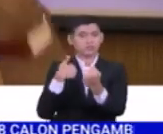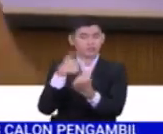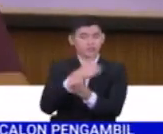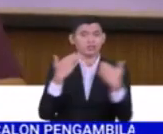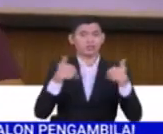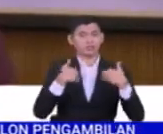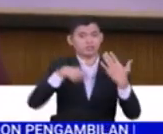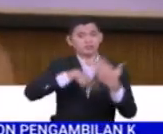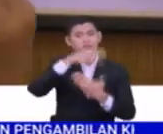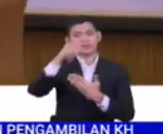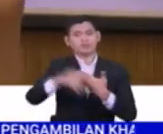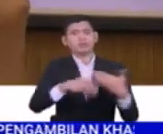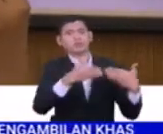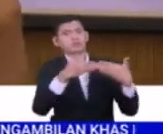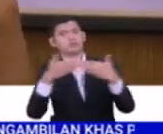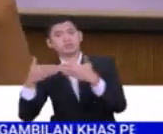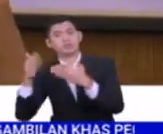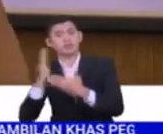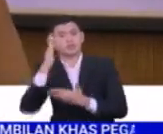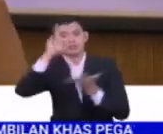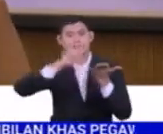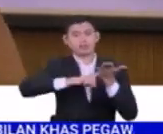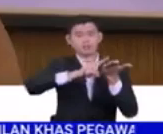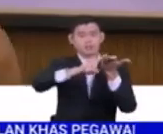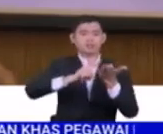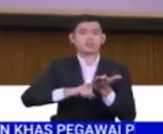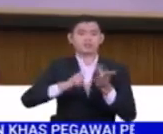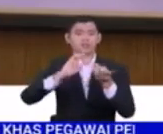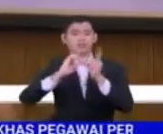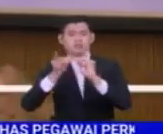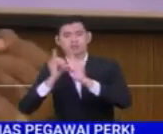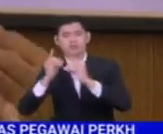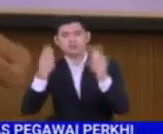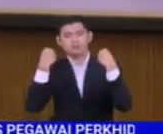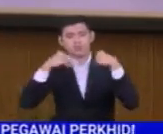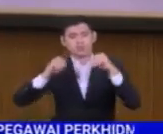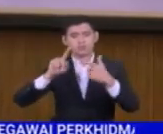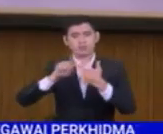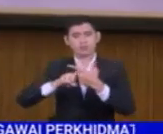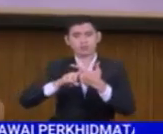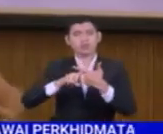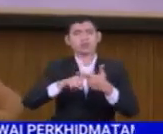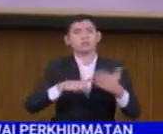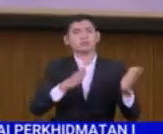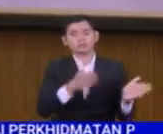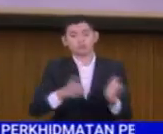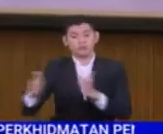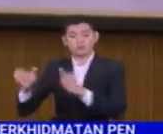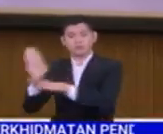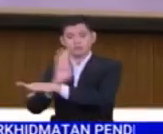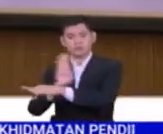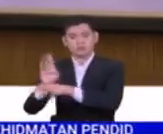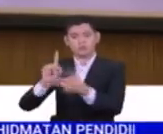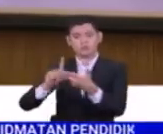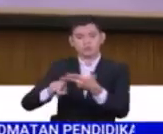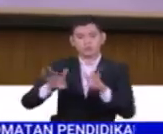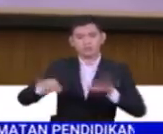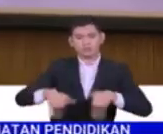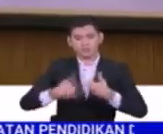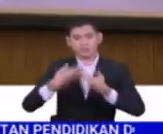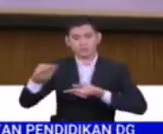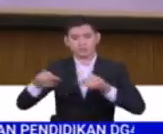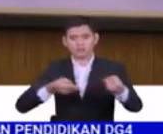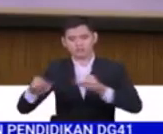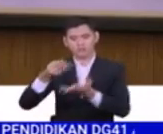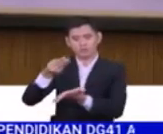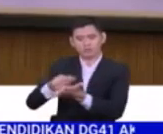program susulan yang akan membincangkan digital marketing, business planning, cash flow management